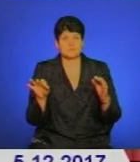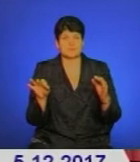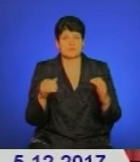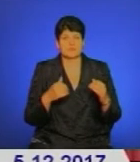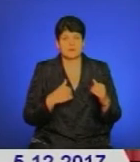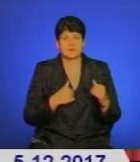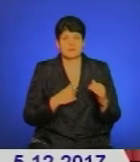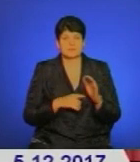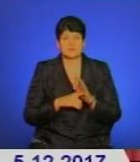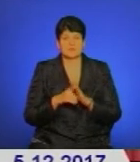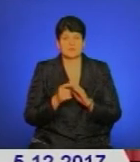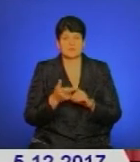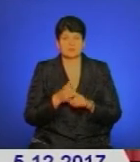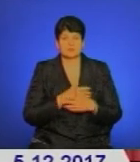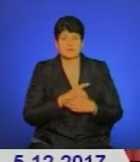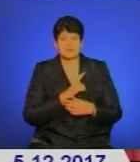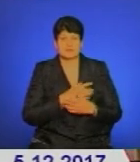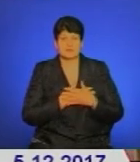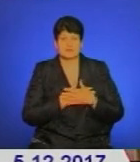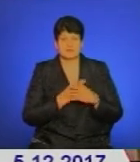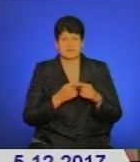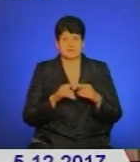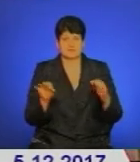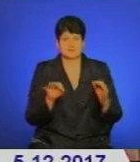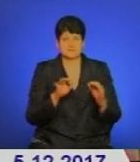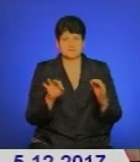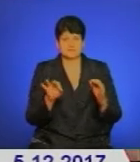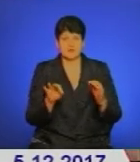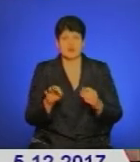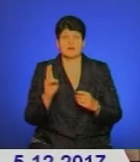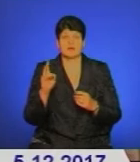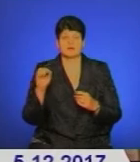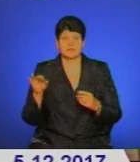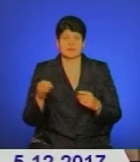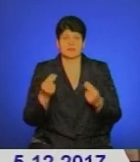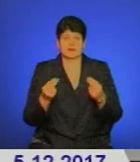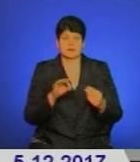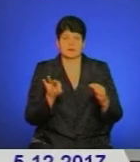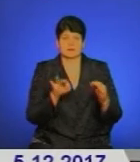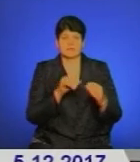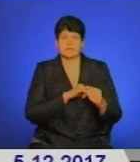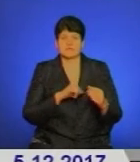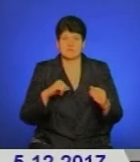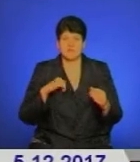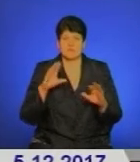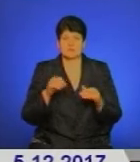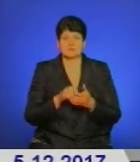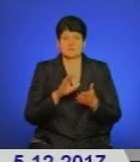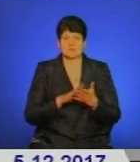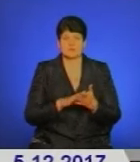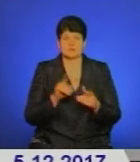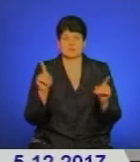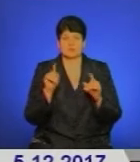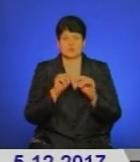я почала дуже сильно любити цей інструмент. А Катерина навчилась грати на скрипці самостійно. Лише після цього записалась до музичної